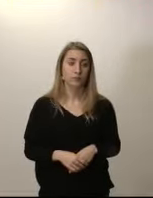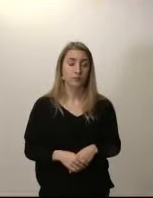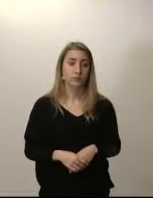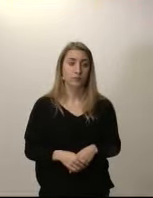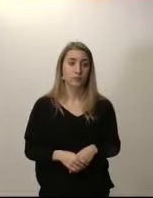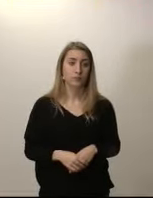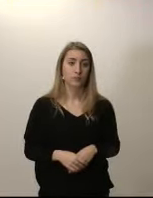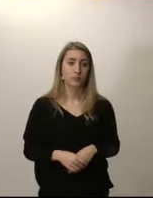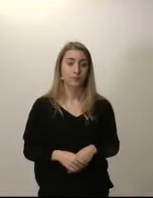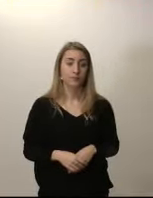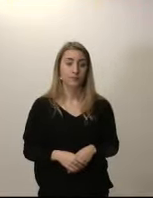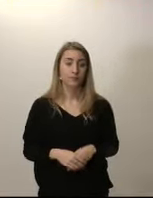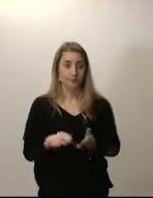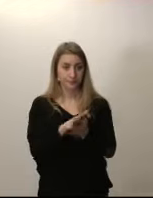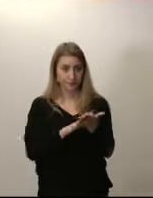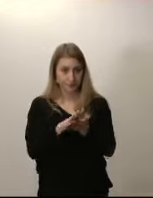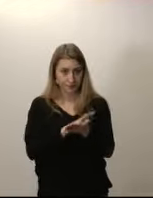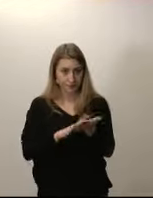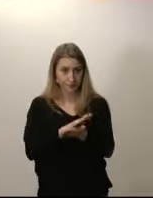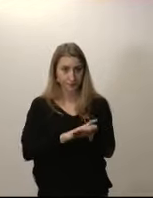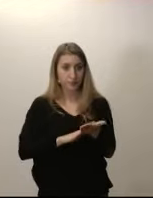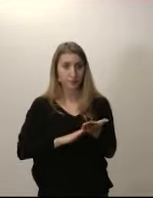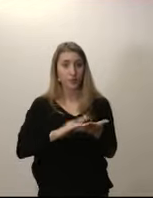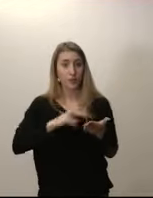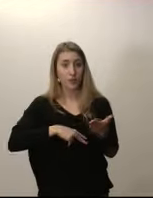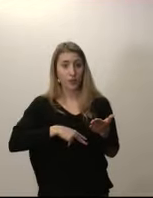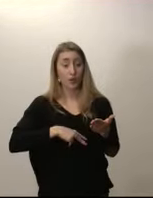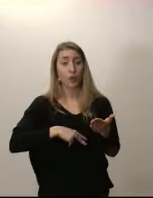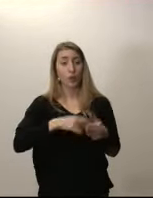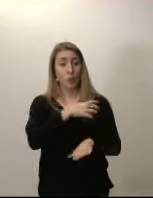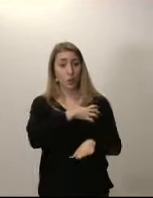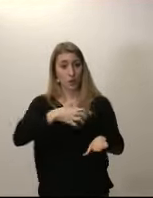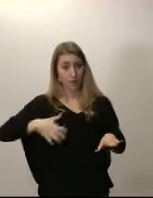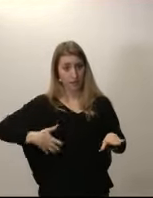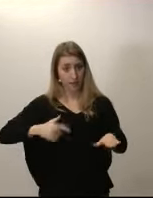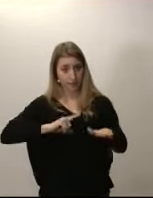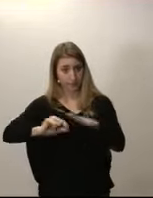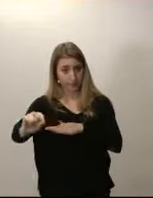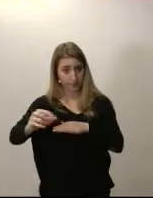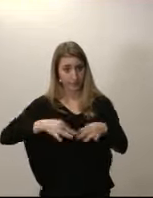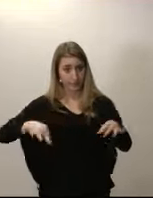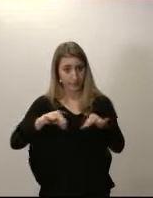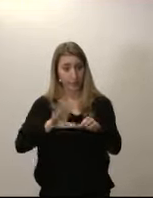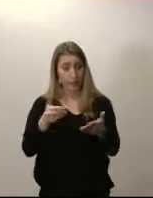Ma liste, je suis désolé. Je dois vous lire, le maire ayant quitté la salle,